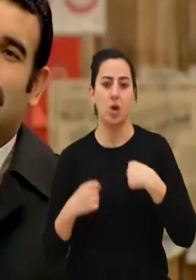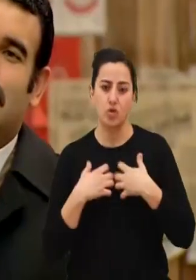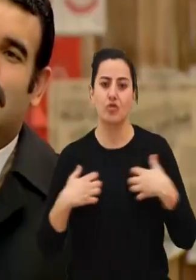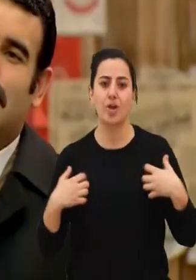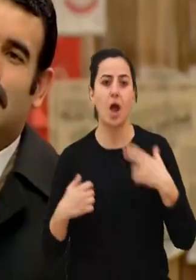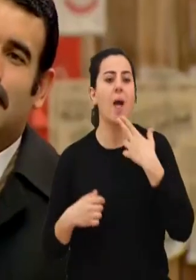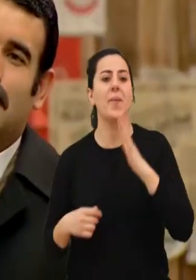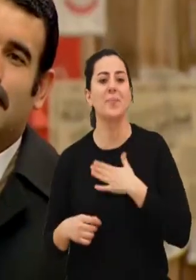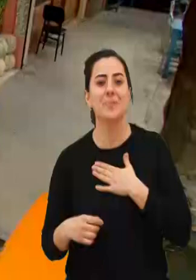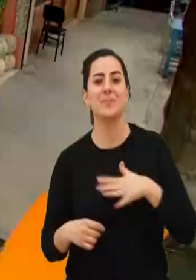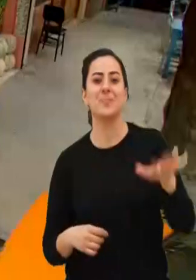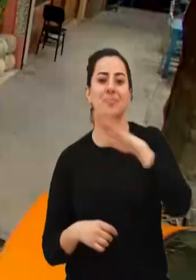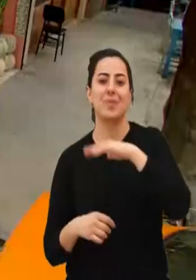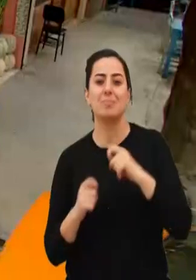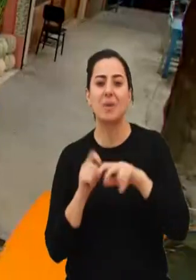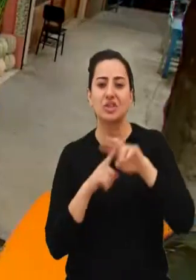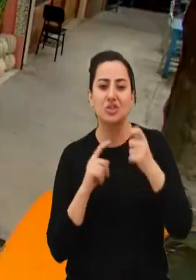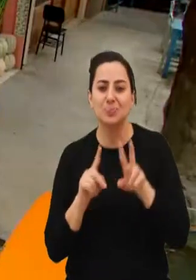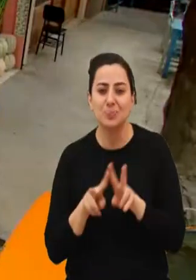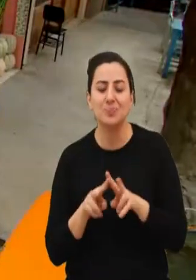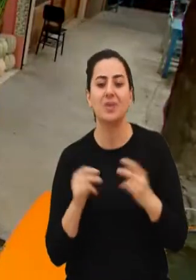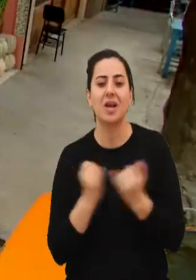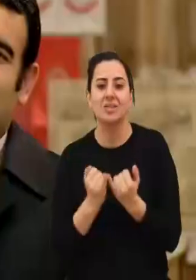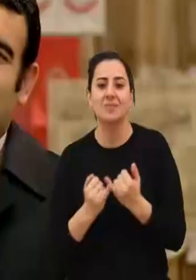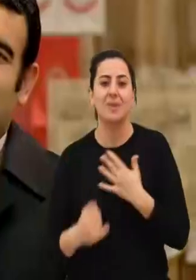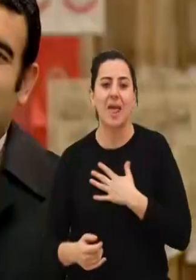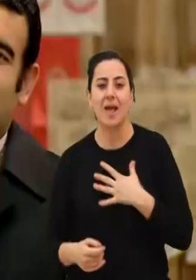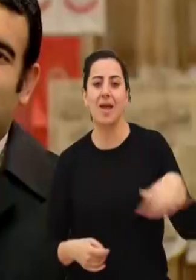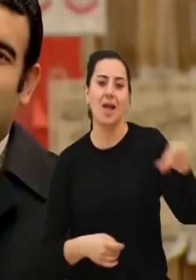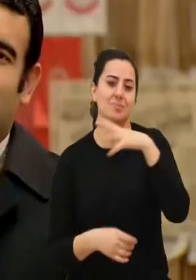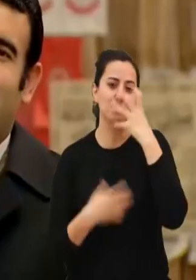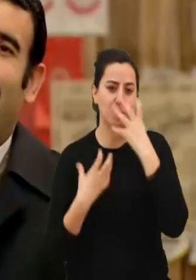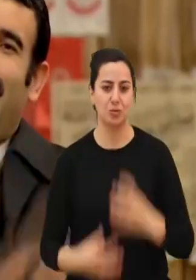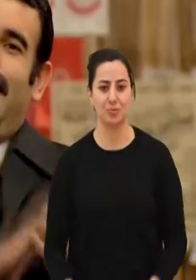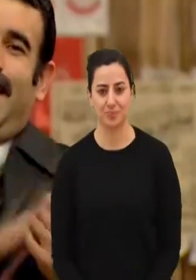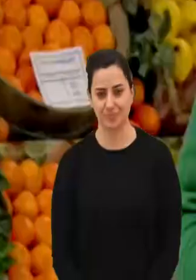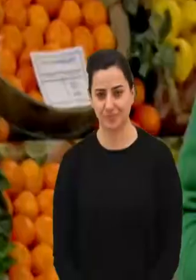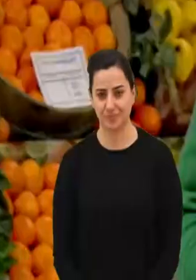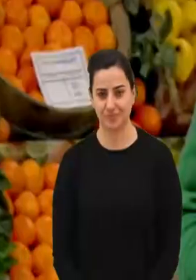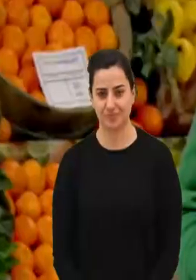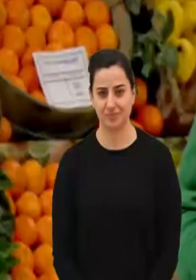güveniyorum ablalarım, bacılarım, yengelerim. Bekliyorum oylarınızı.